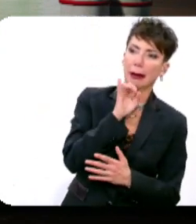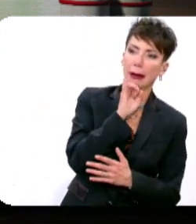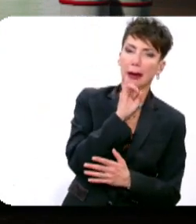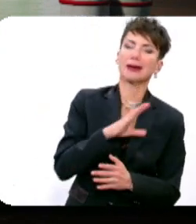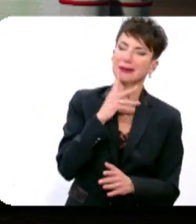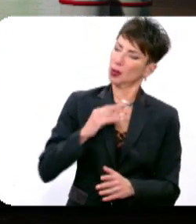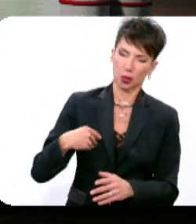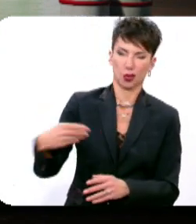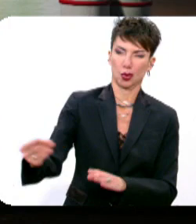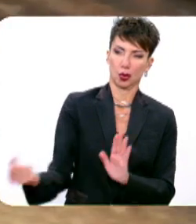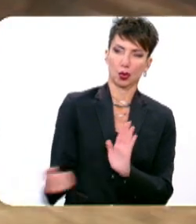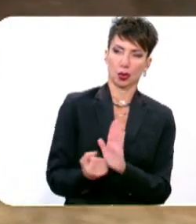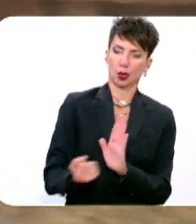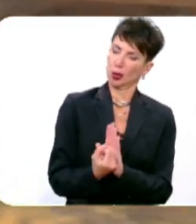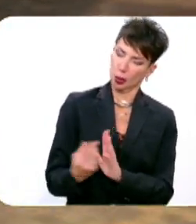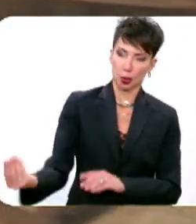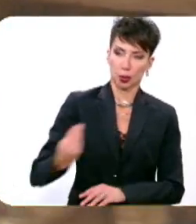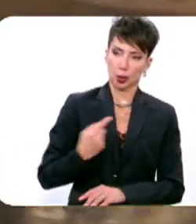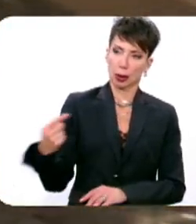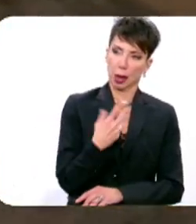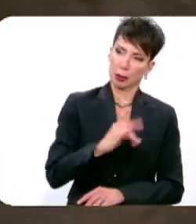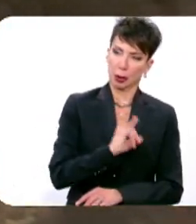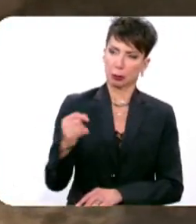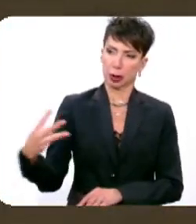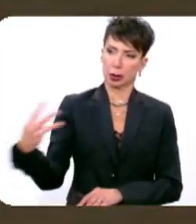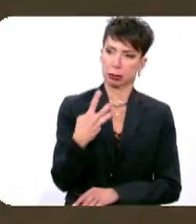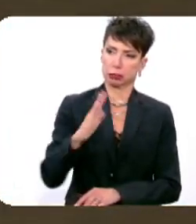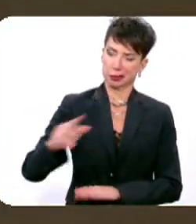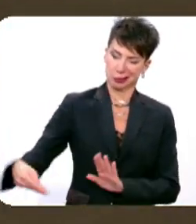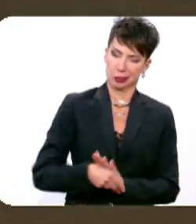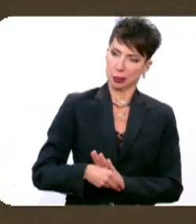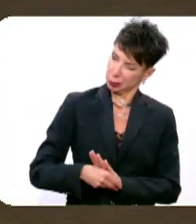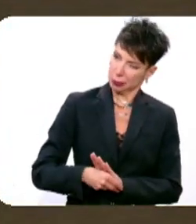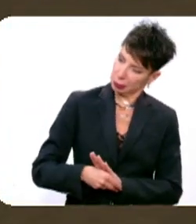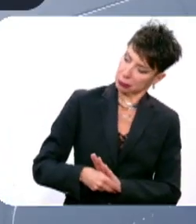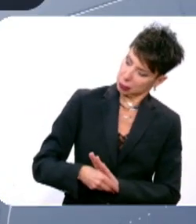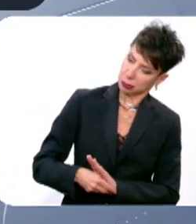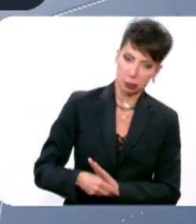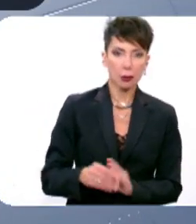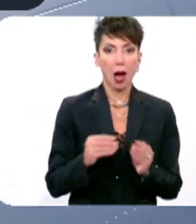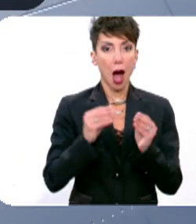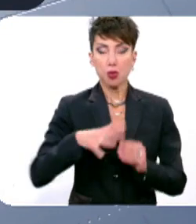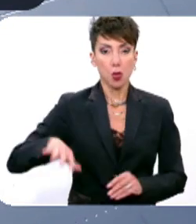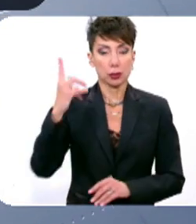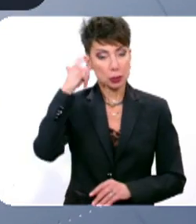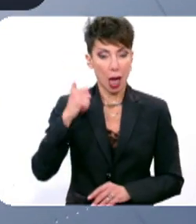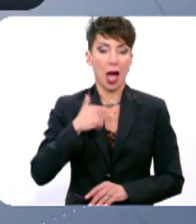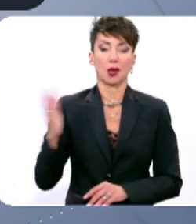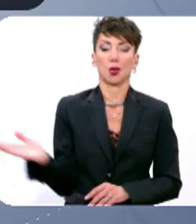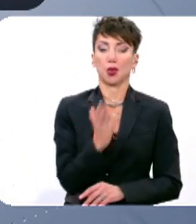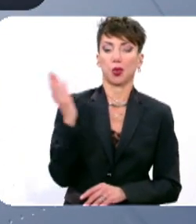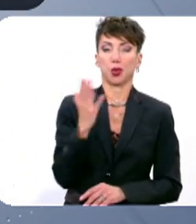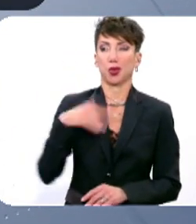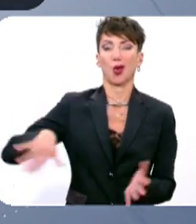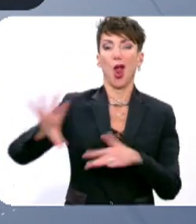έως 3.500 ευρώ. Η δράση του αποτελούσε κοινό μυστικό, καταγγέλουν στον Α χειριστές. Ναι, στην ατμόσφαιρα κυκλοφορούσε πάρα